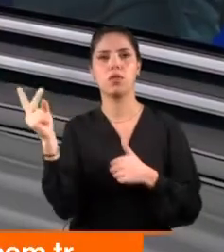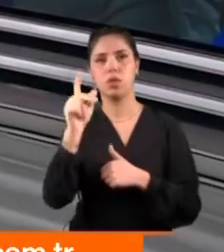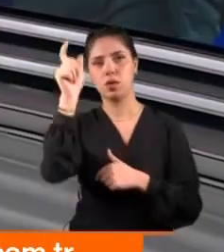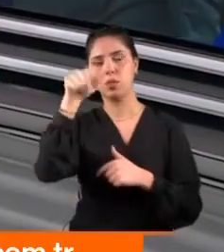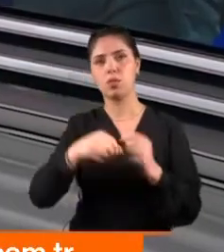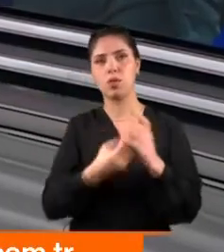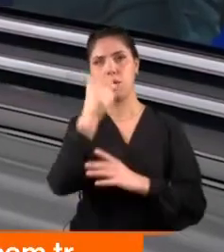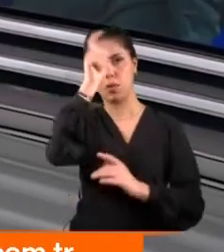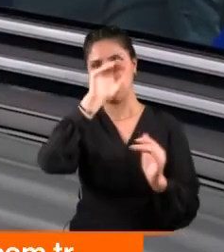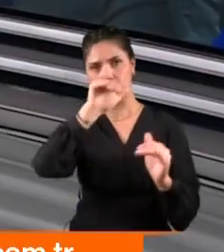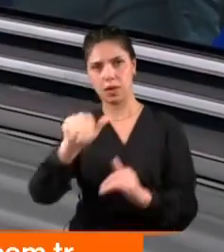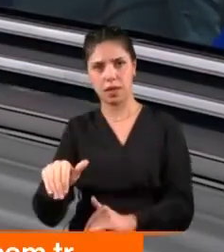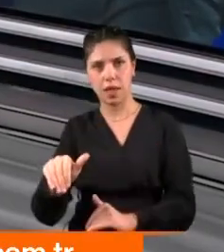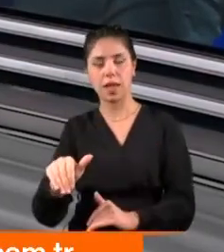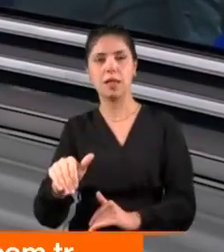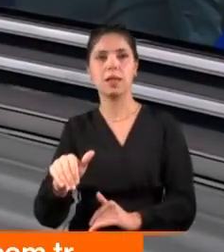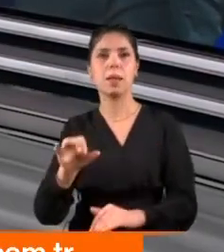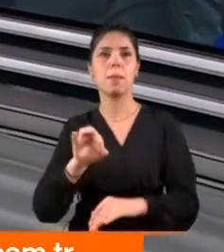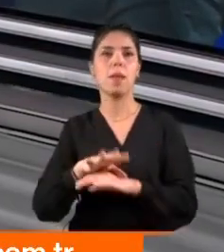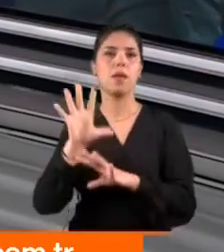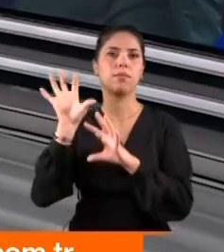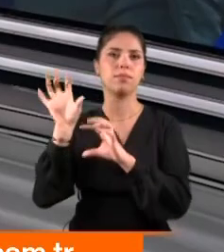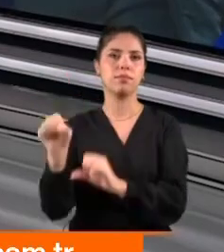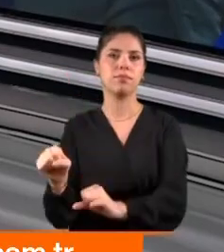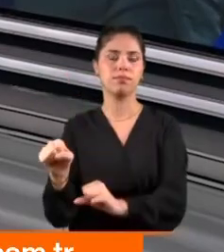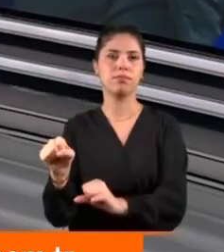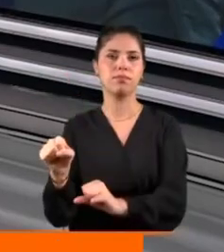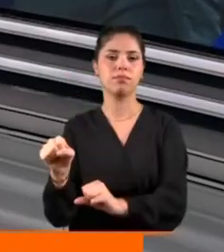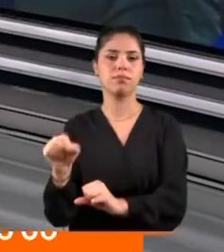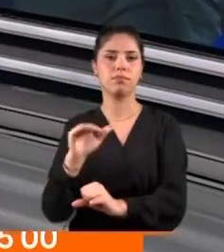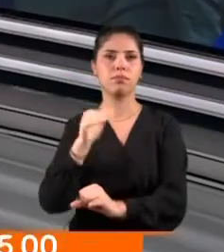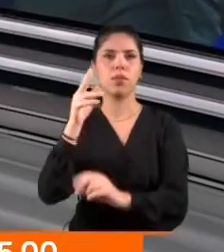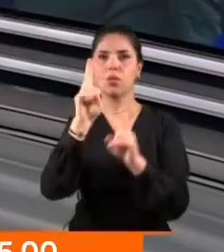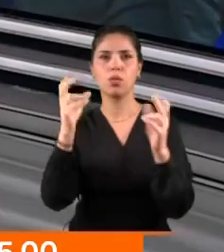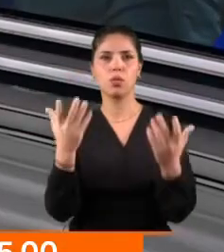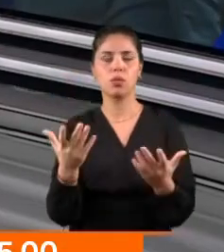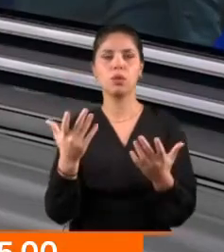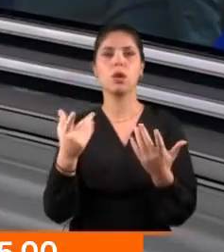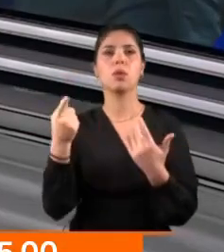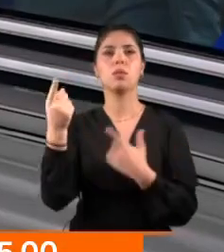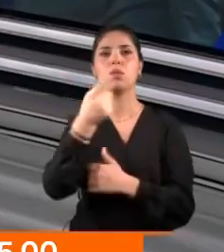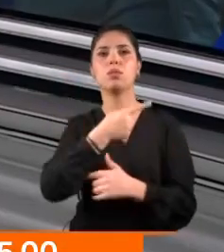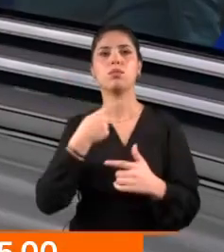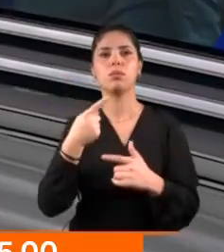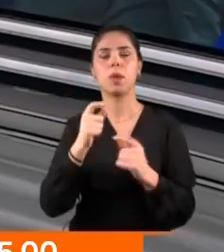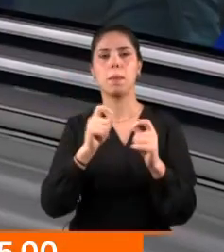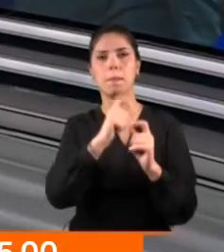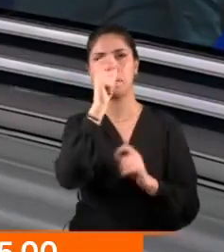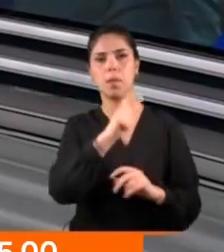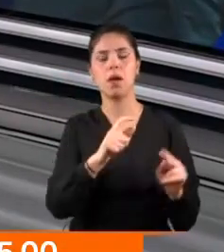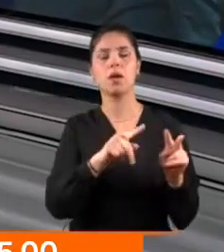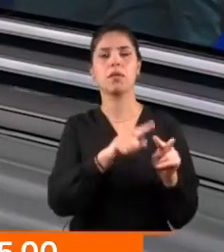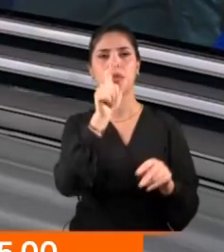Türkiye'ye döndü ve havaalanına giriş yapar yapmaz da yakalandılar. Ve diğer konu Sazan Sarmalı meselesi. Bahar Nihal